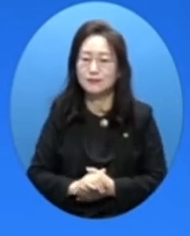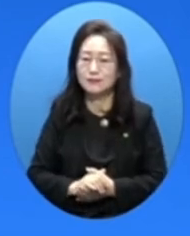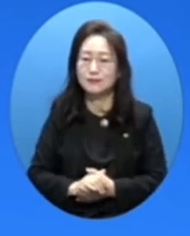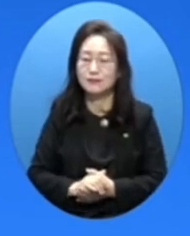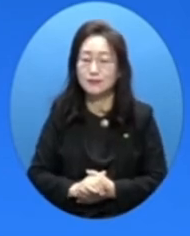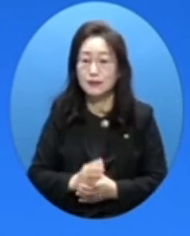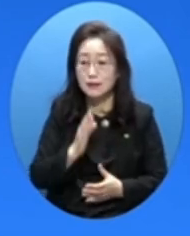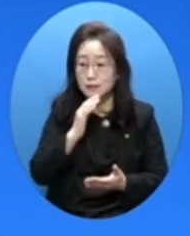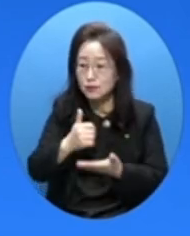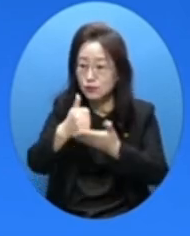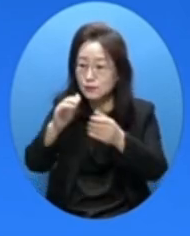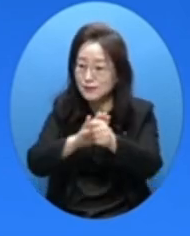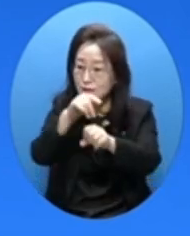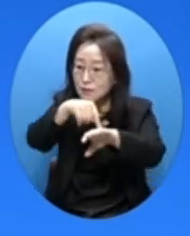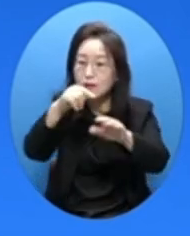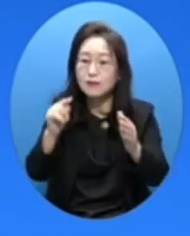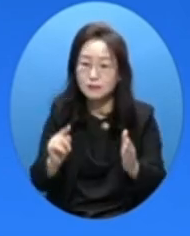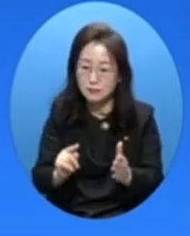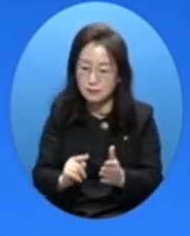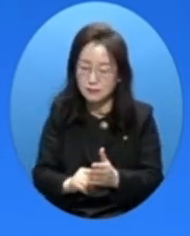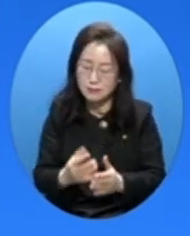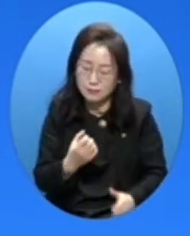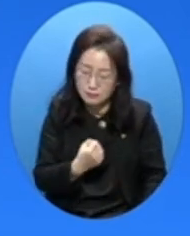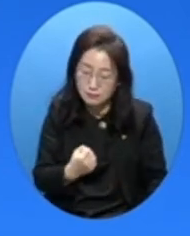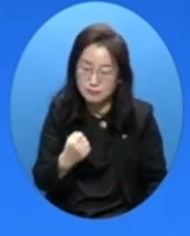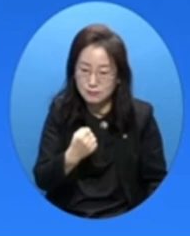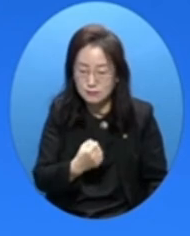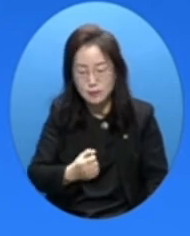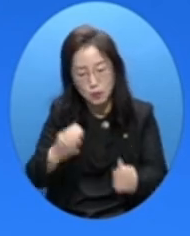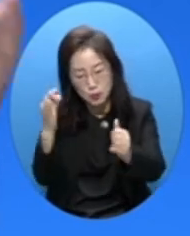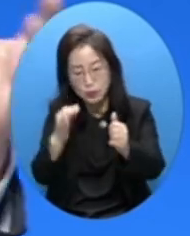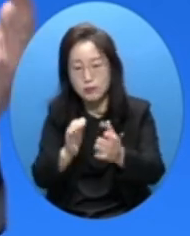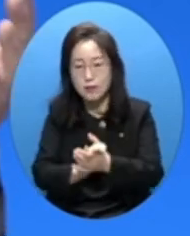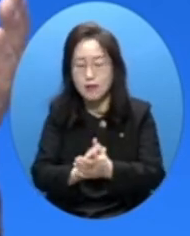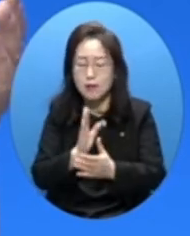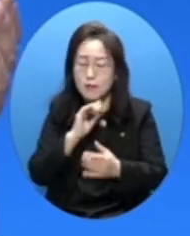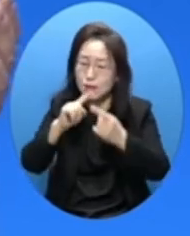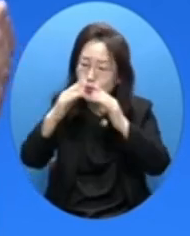정말 주님을 사랑하는 마음 그것 가지고 살아요. 교회 나오는 게 유일한